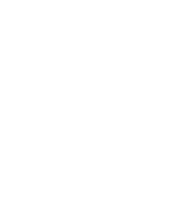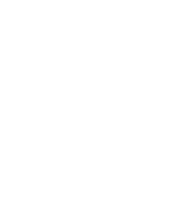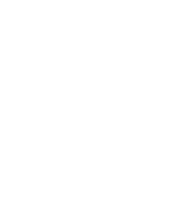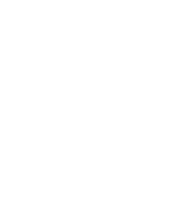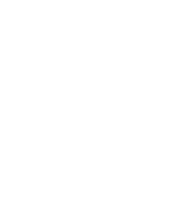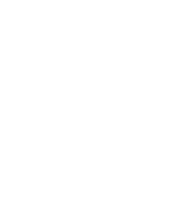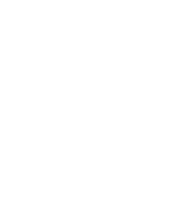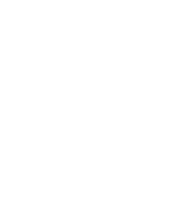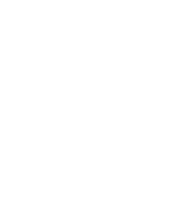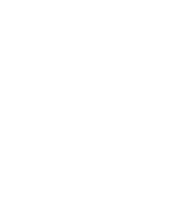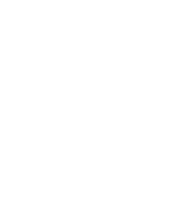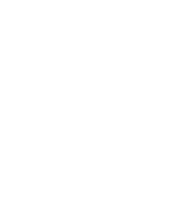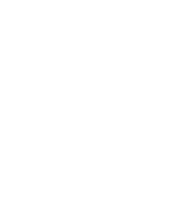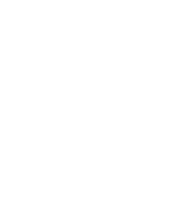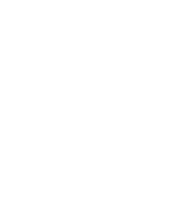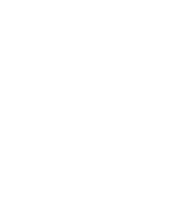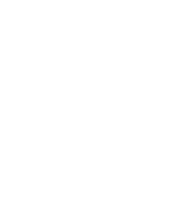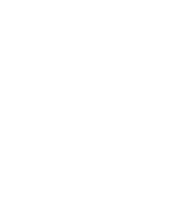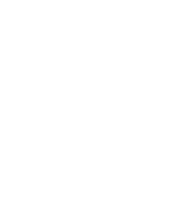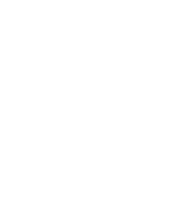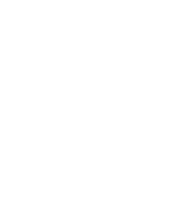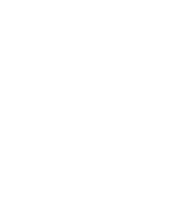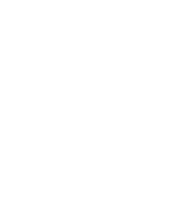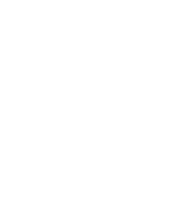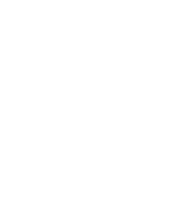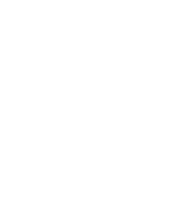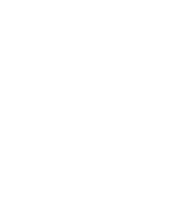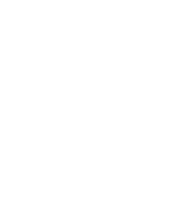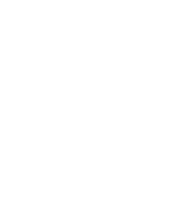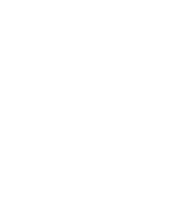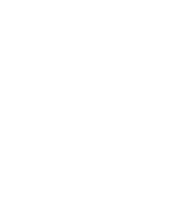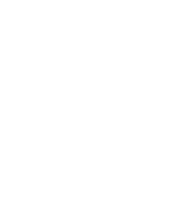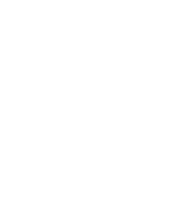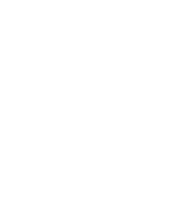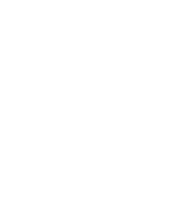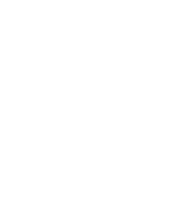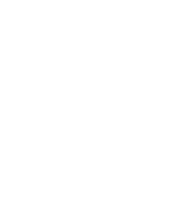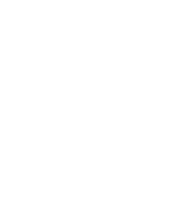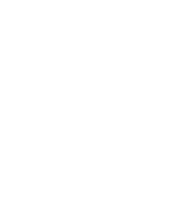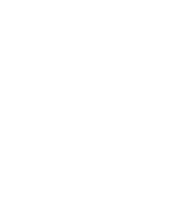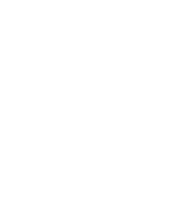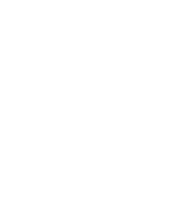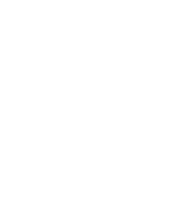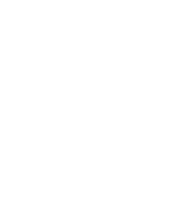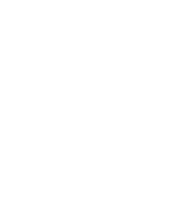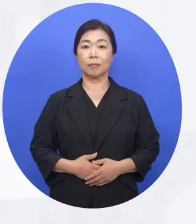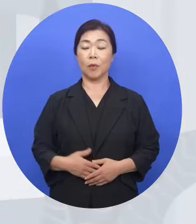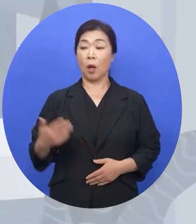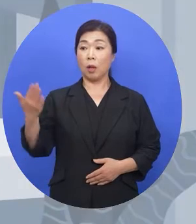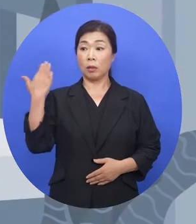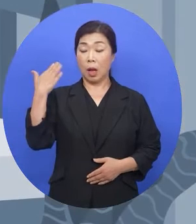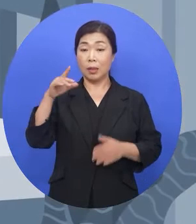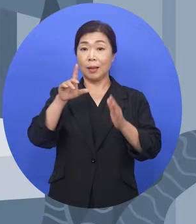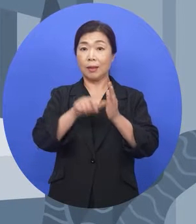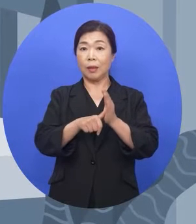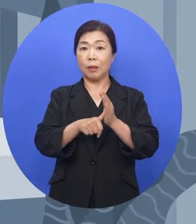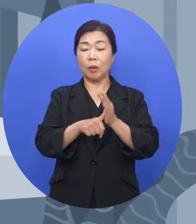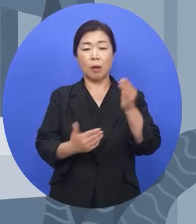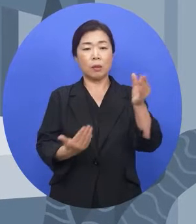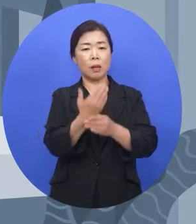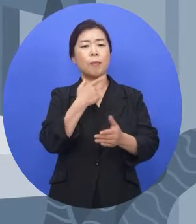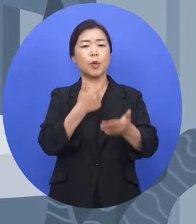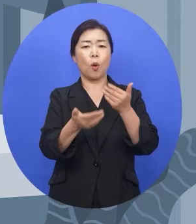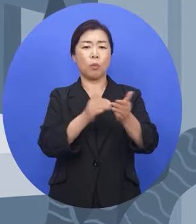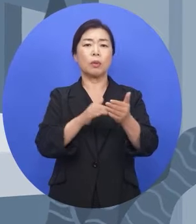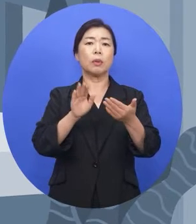심리 안정화 기법, 정적 이완 활동, 깊은 호흡. 지난 시간에는